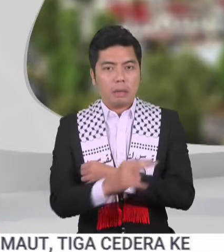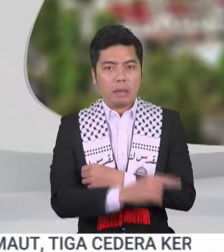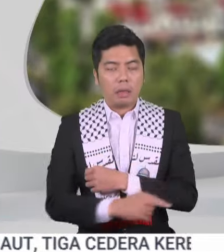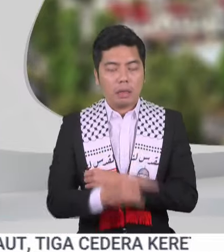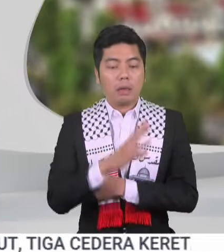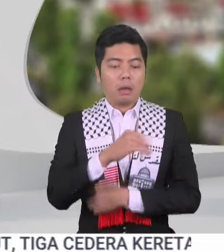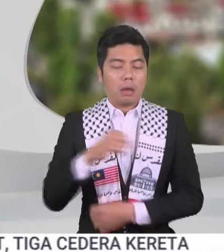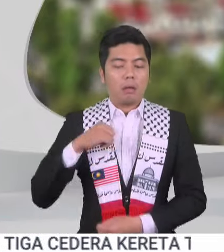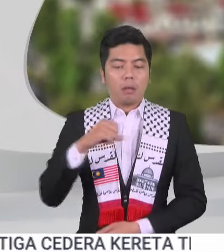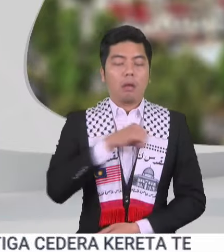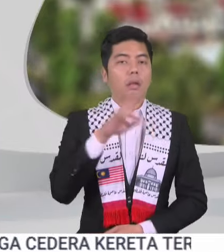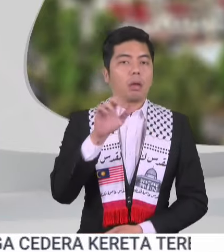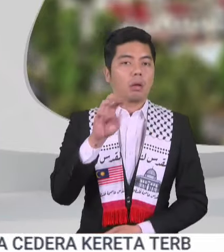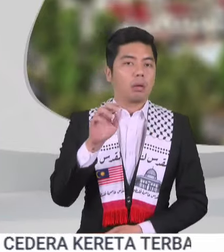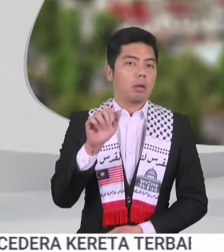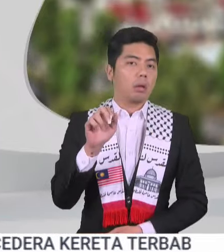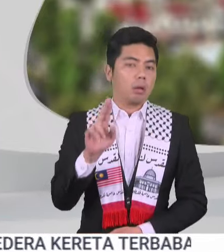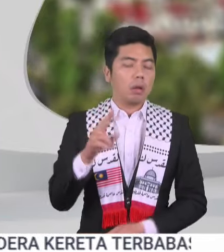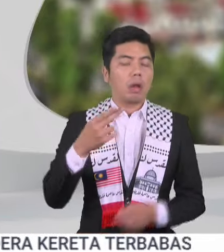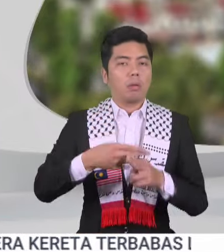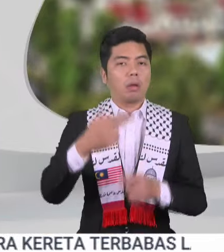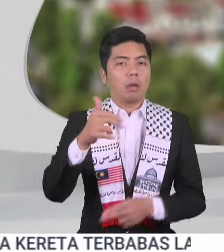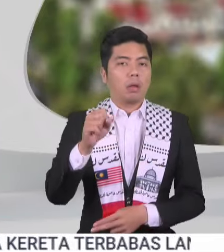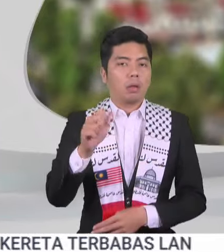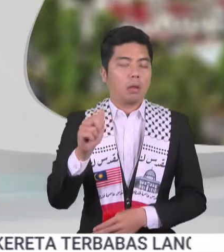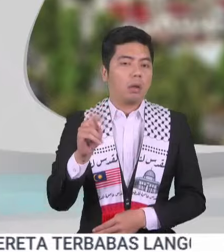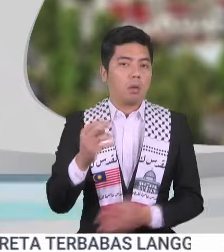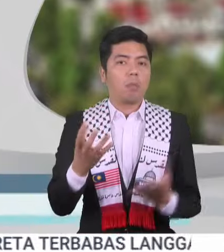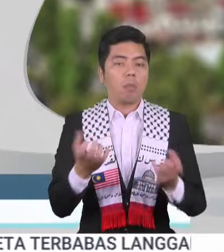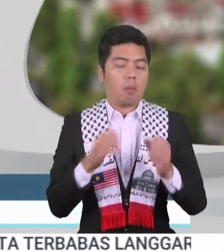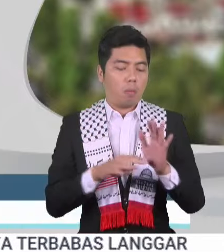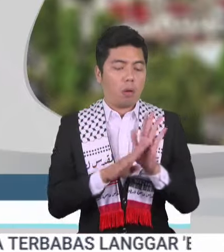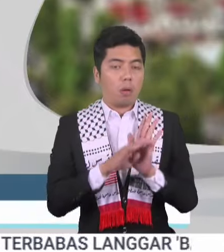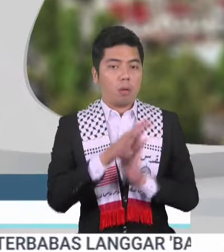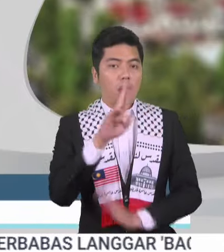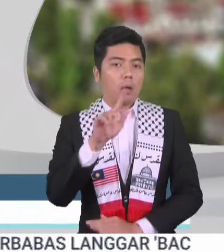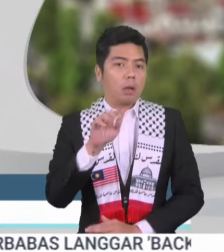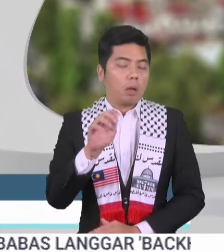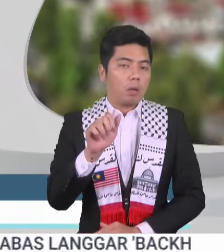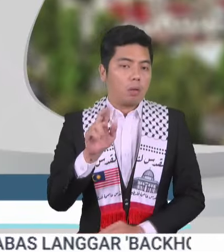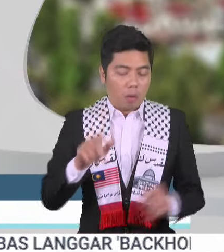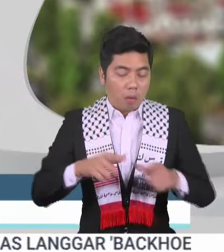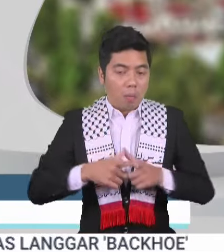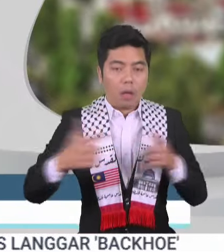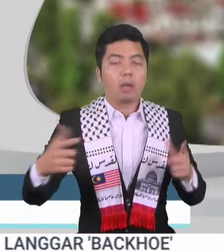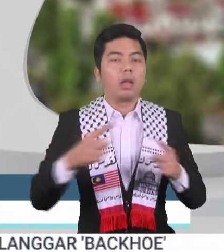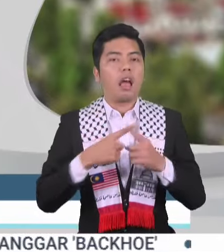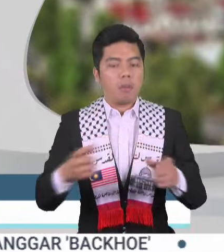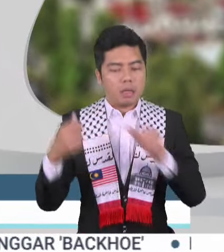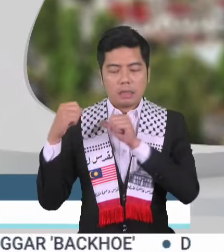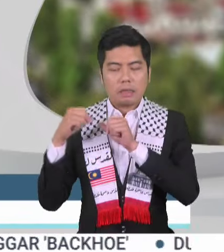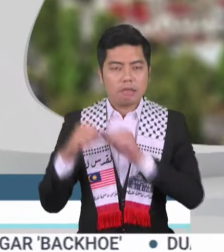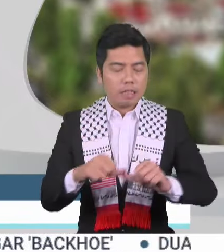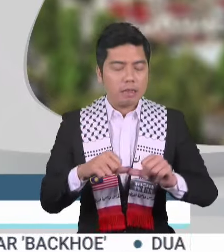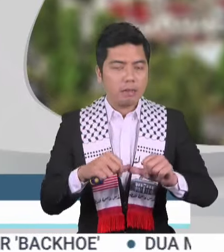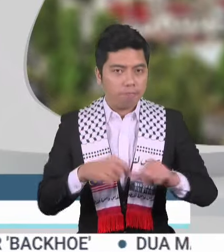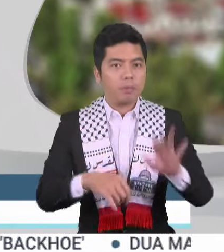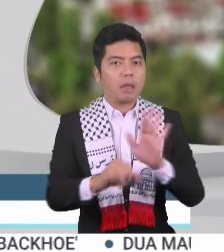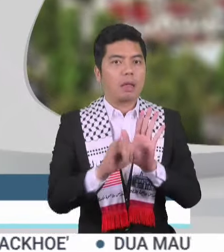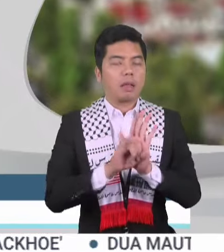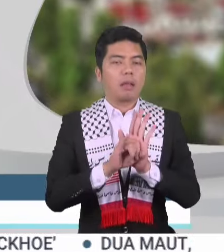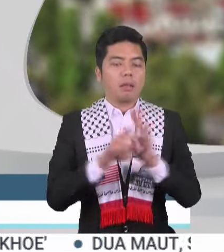Parlimen Rempau, Datuk Seri Muhammad Hassan yang menginginkan pembangunan Rempau berkembang tetapi masih mengekalkan identiti